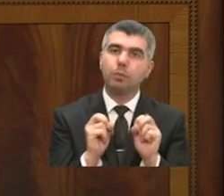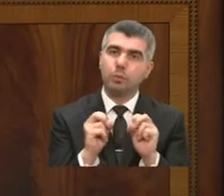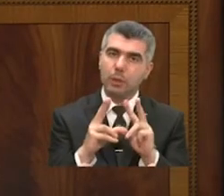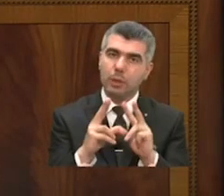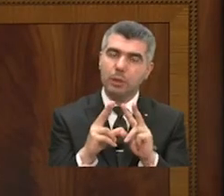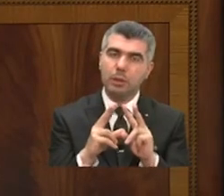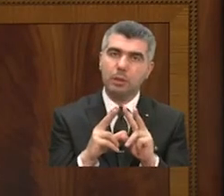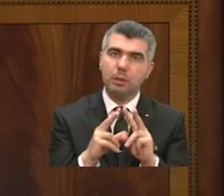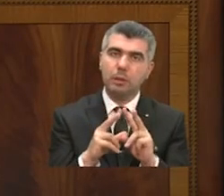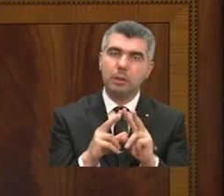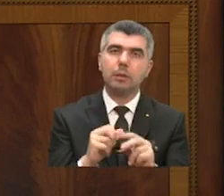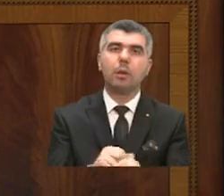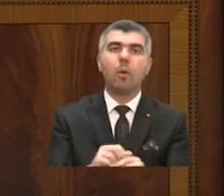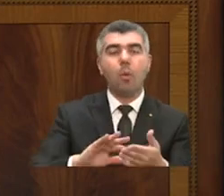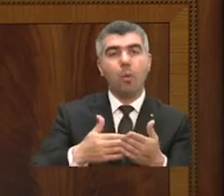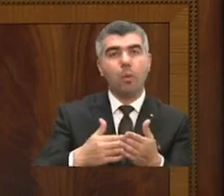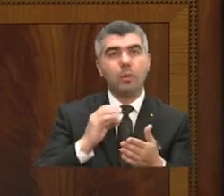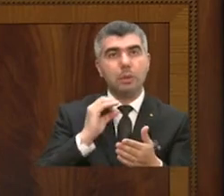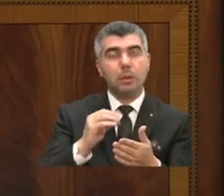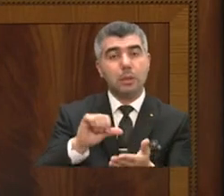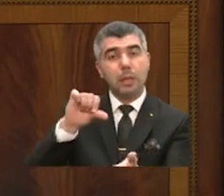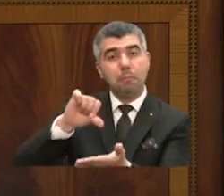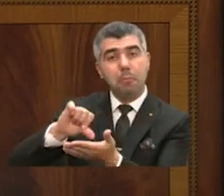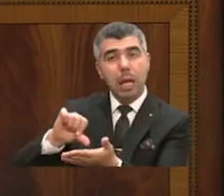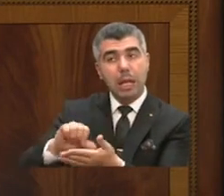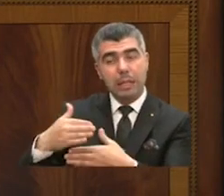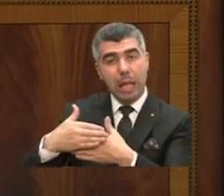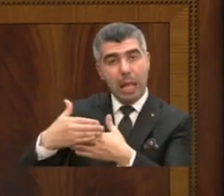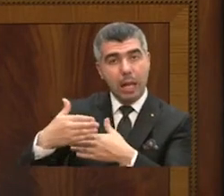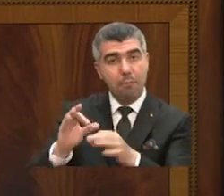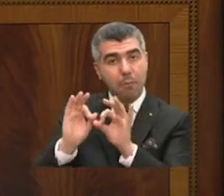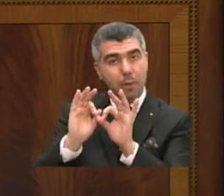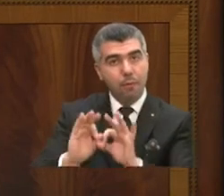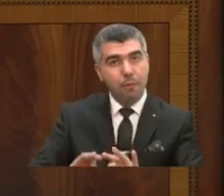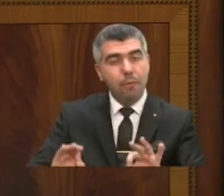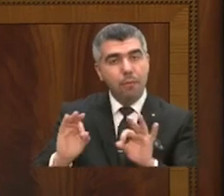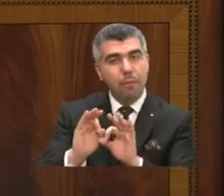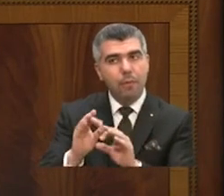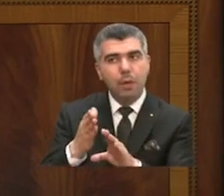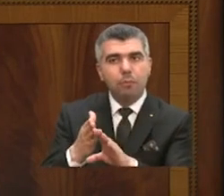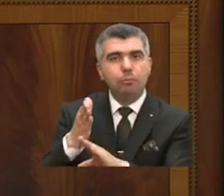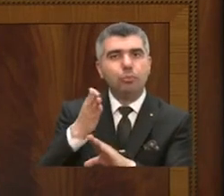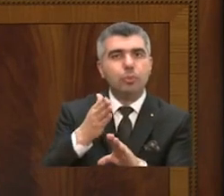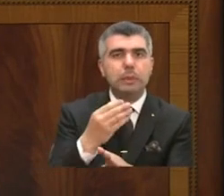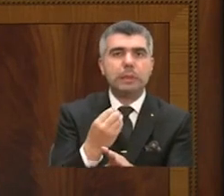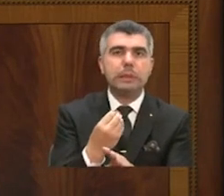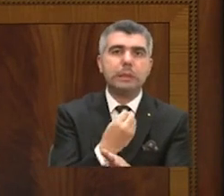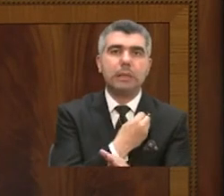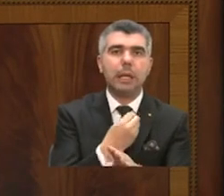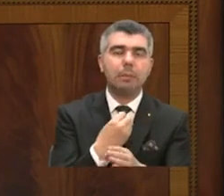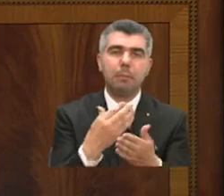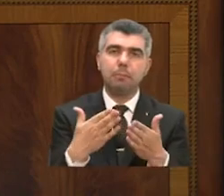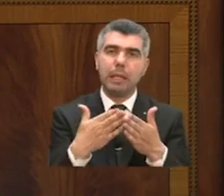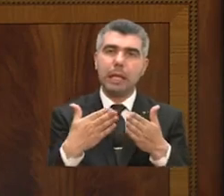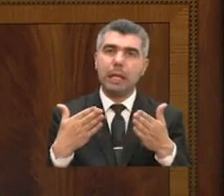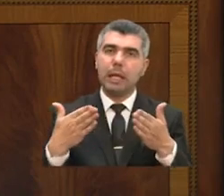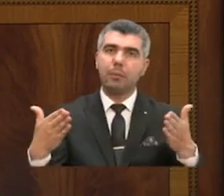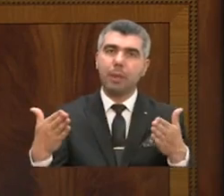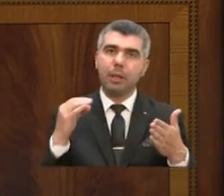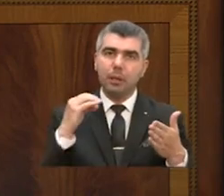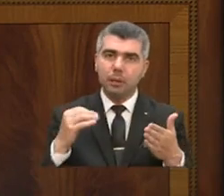علاج غير متاح في مراكز القرب، وتوجيههم نحو مختلف المؤسسات الاستشفائية